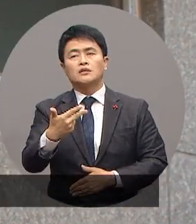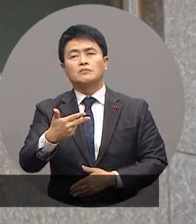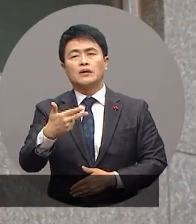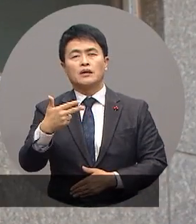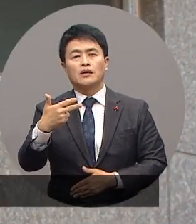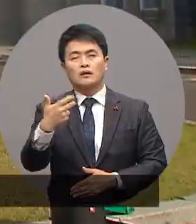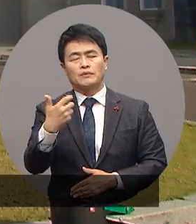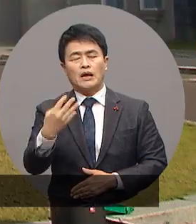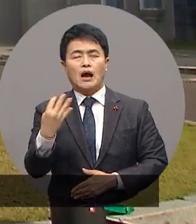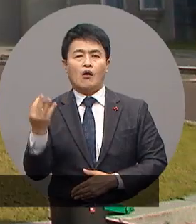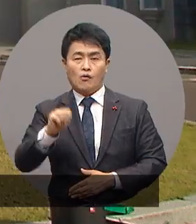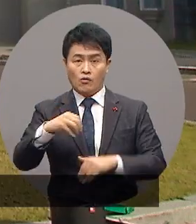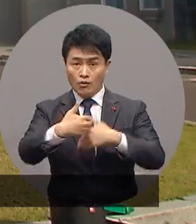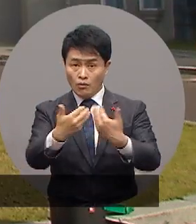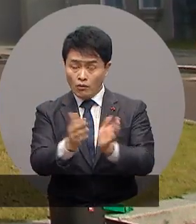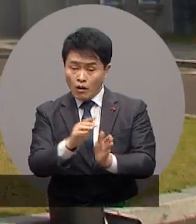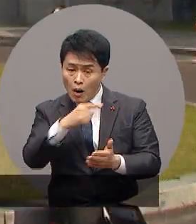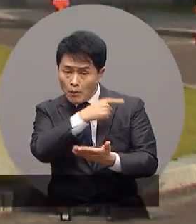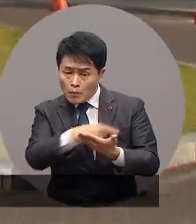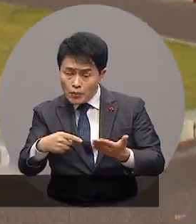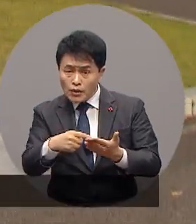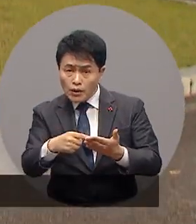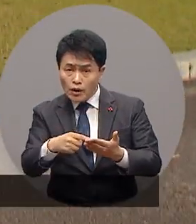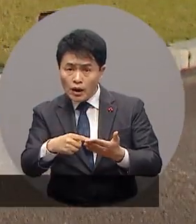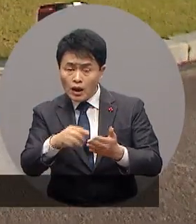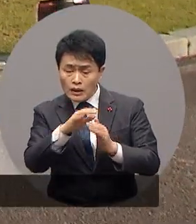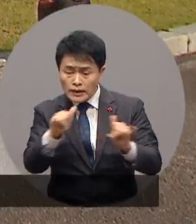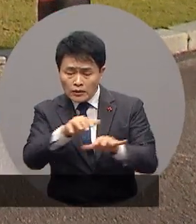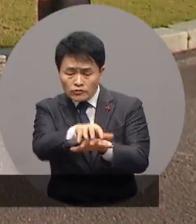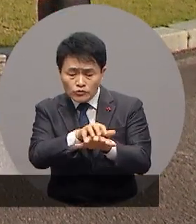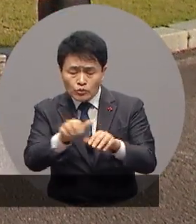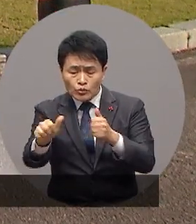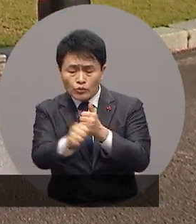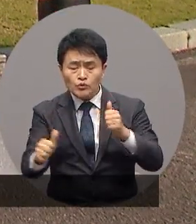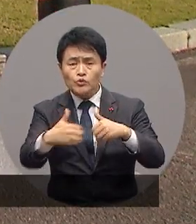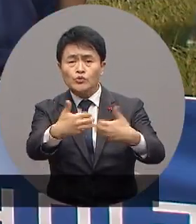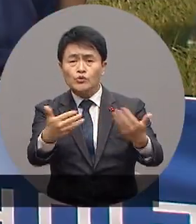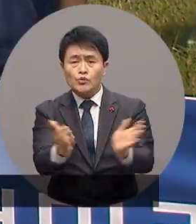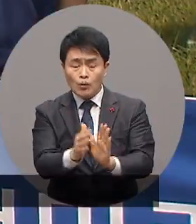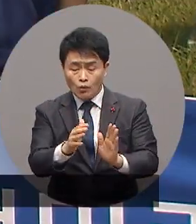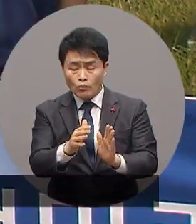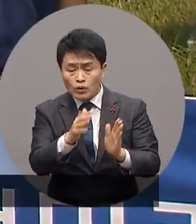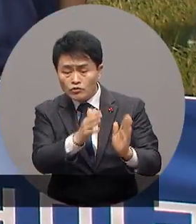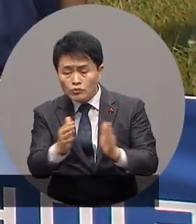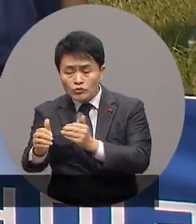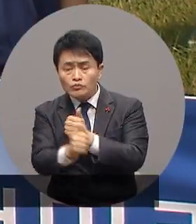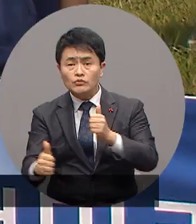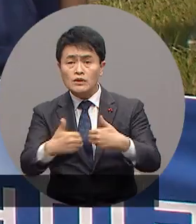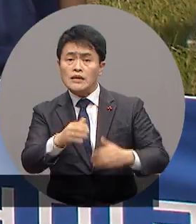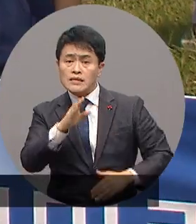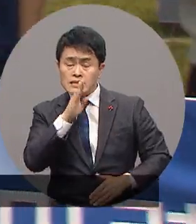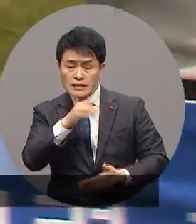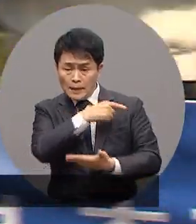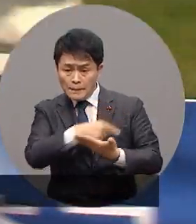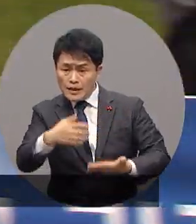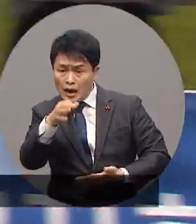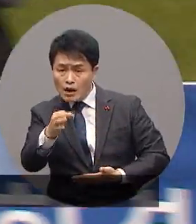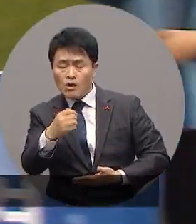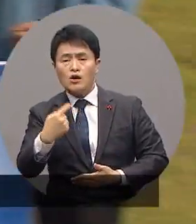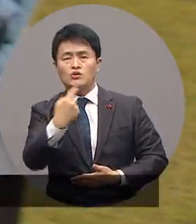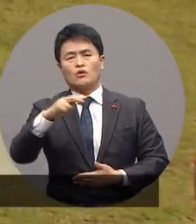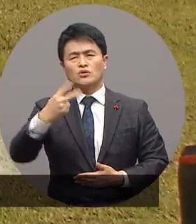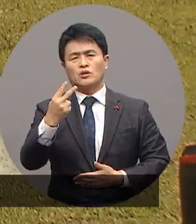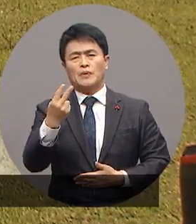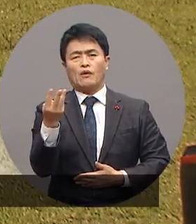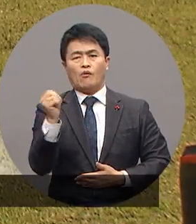달합니다. 다만 피해자들로 구성된 전세사기 깡통전세 수원대책위원회는 실제 피해액수가 1,200억